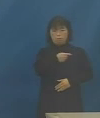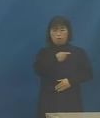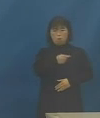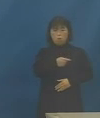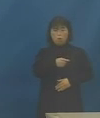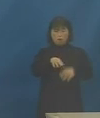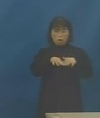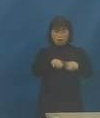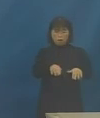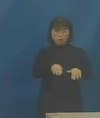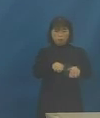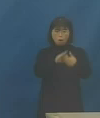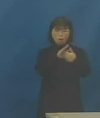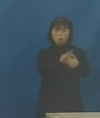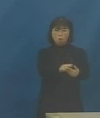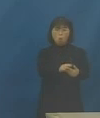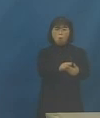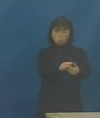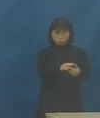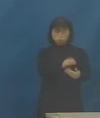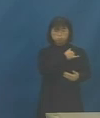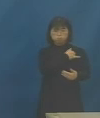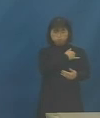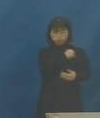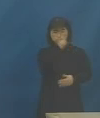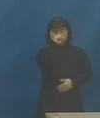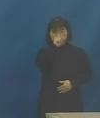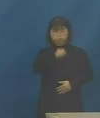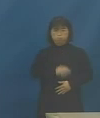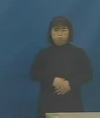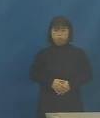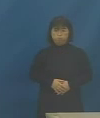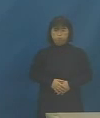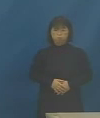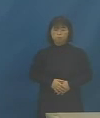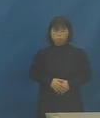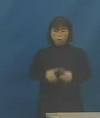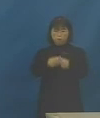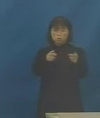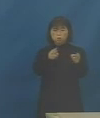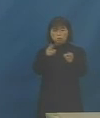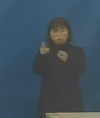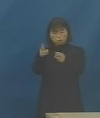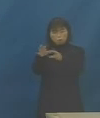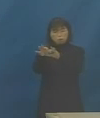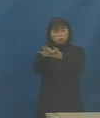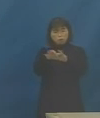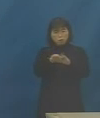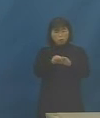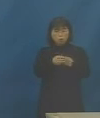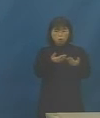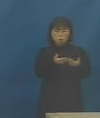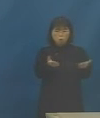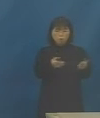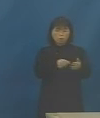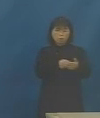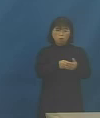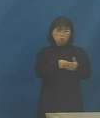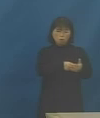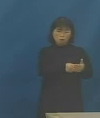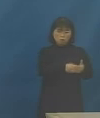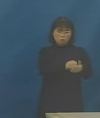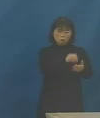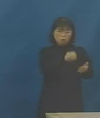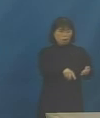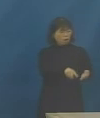の感染拡大の防止に役立ちますで国の制度を以下ゆえにですねこういうお店の努力を放棄させるということは